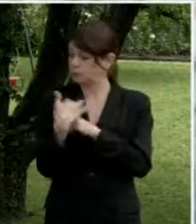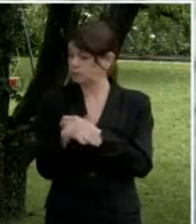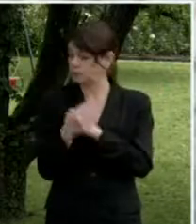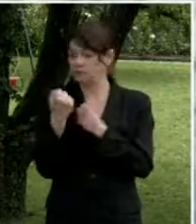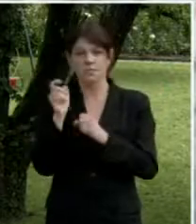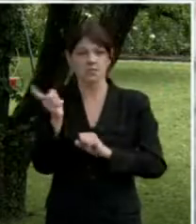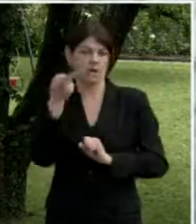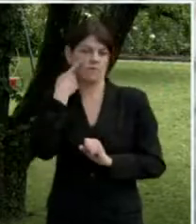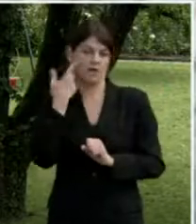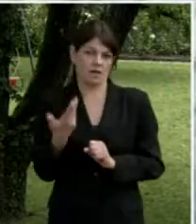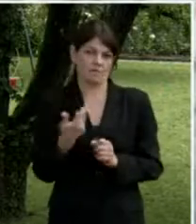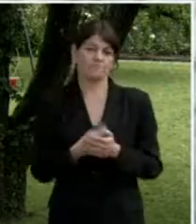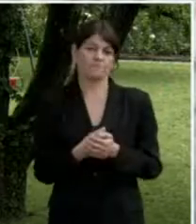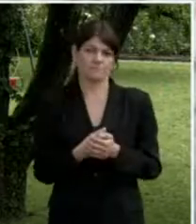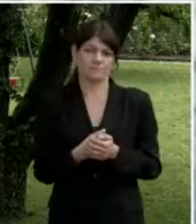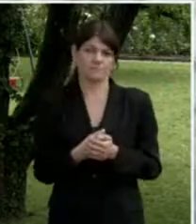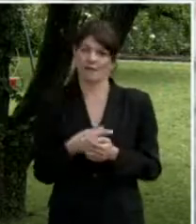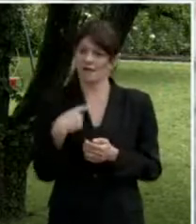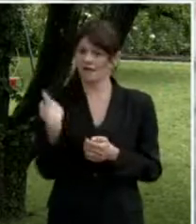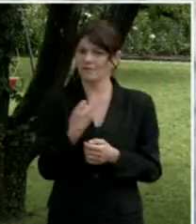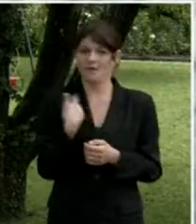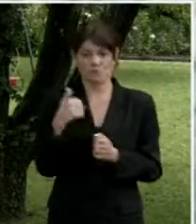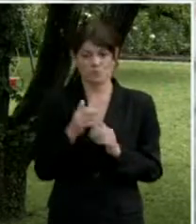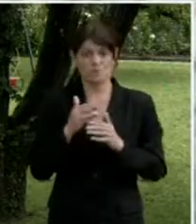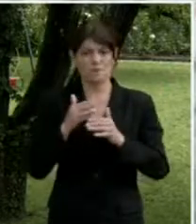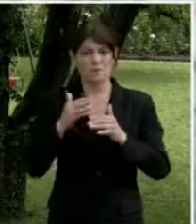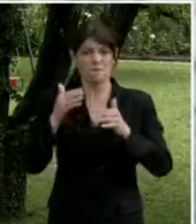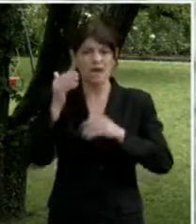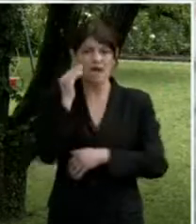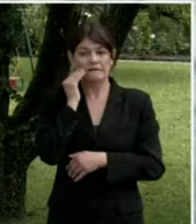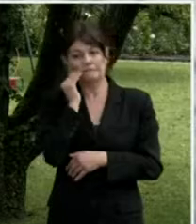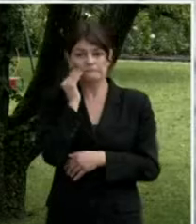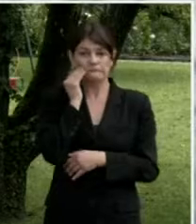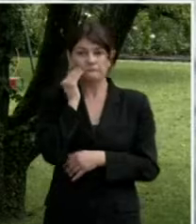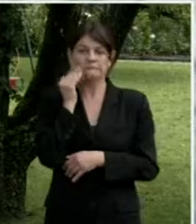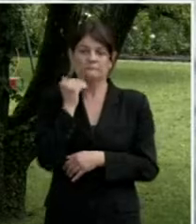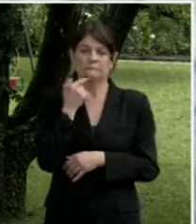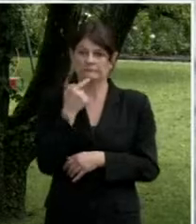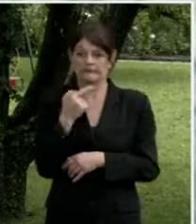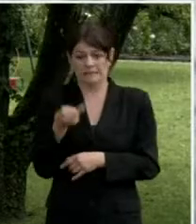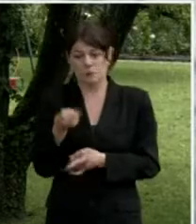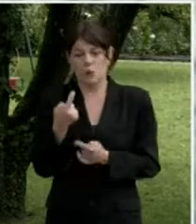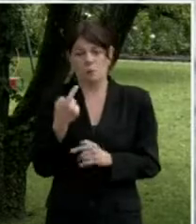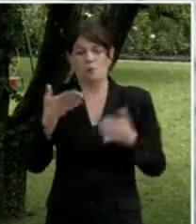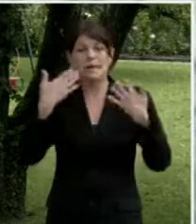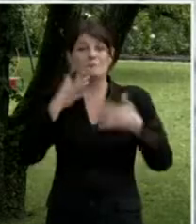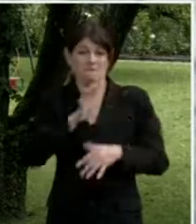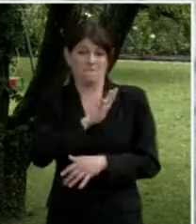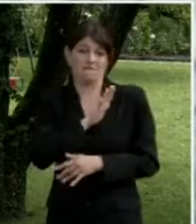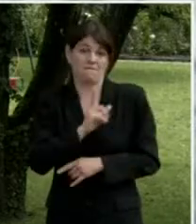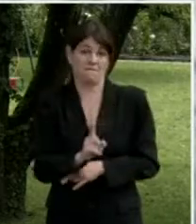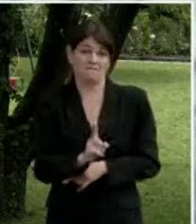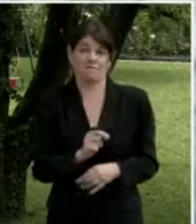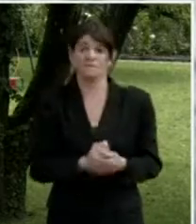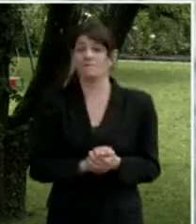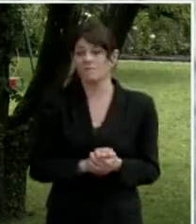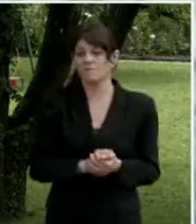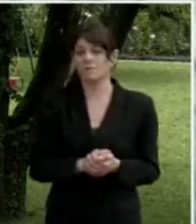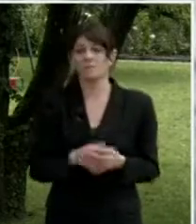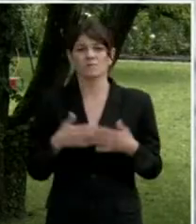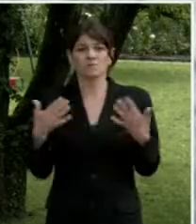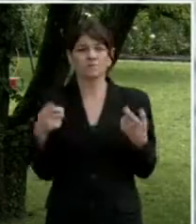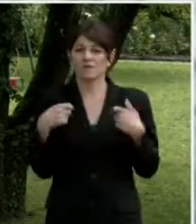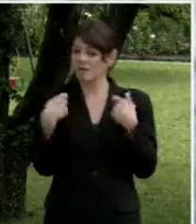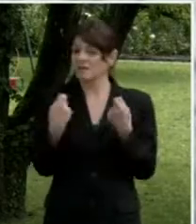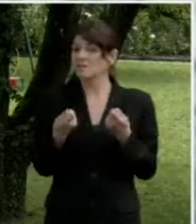auffällig. Wir müssen immer mehr von einer Klimabedrohung sprechen. Es